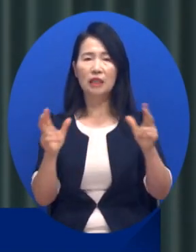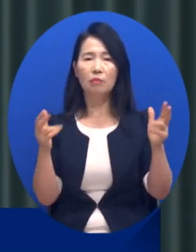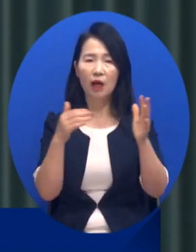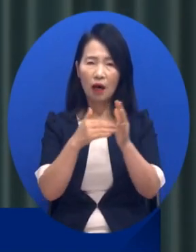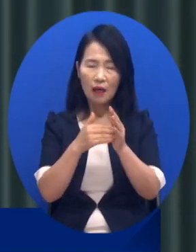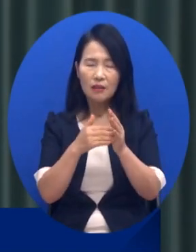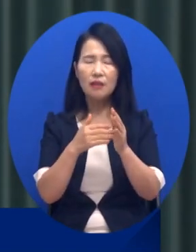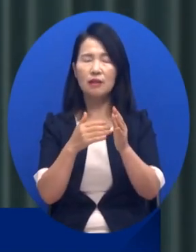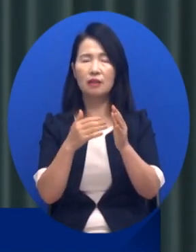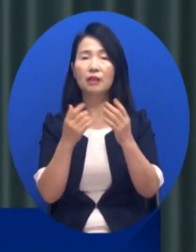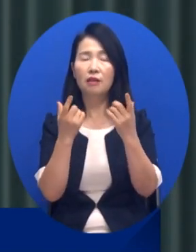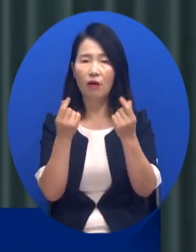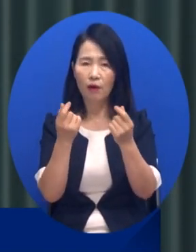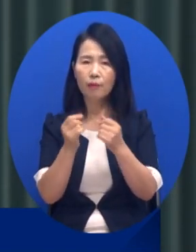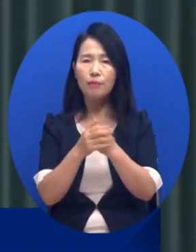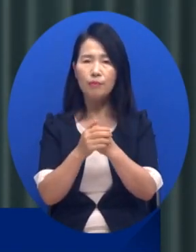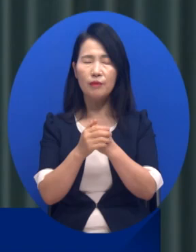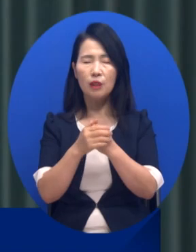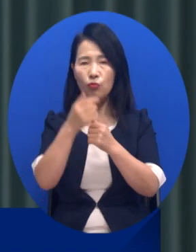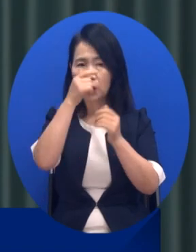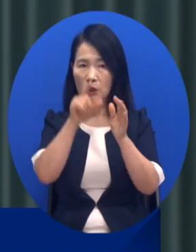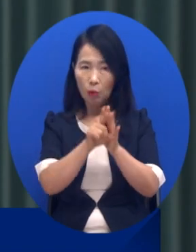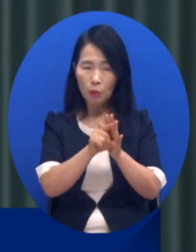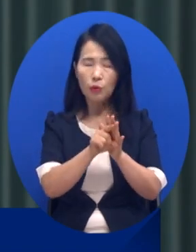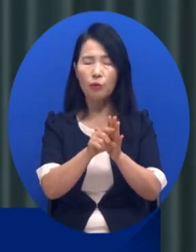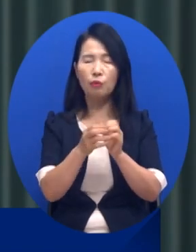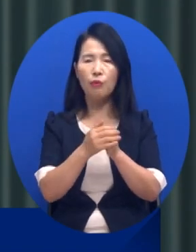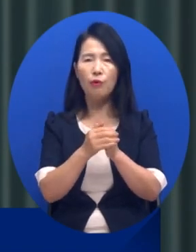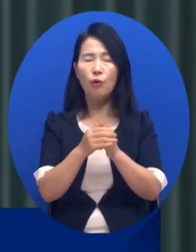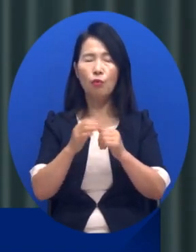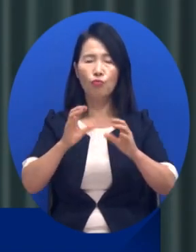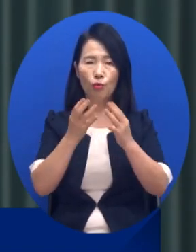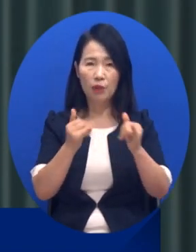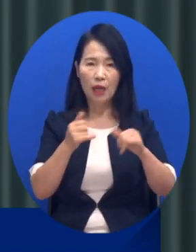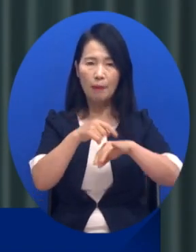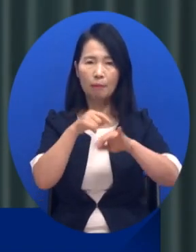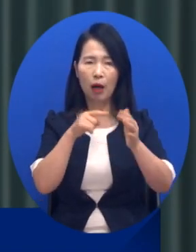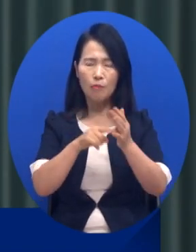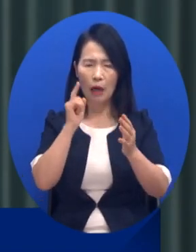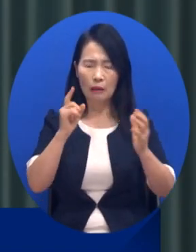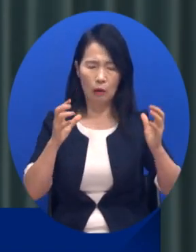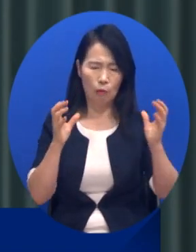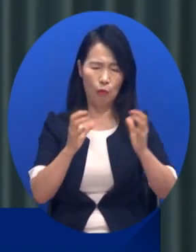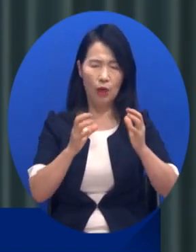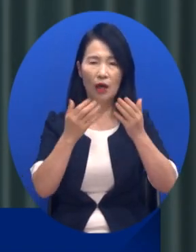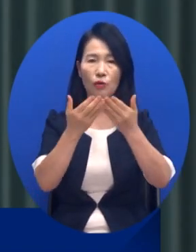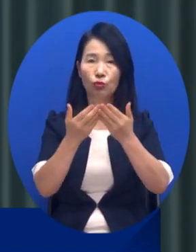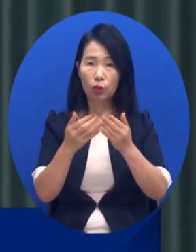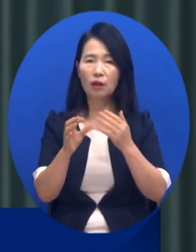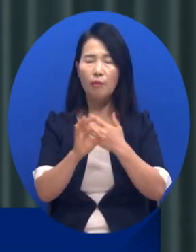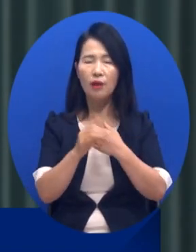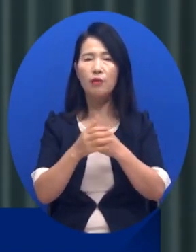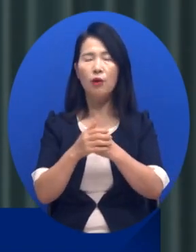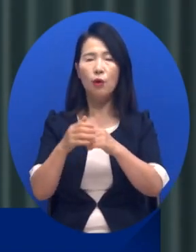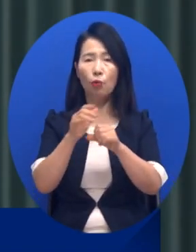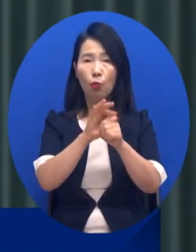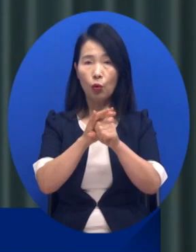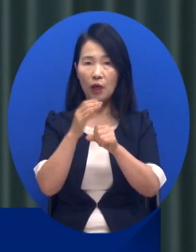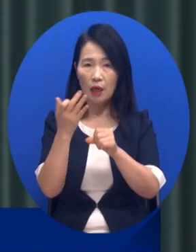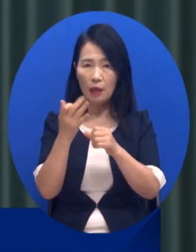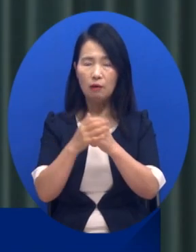지금까지 해왔듯이 기독교가 국민의 마음을 하나로 모아주신다면 코로나도